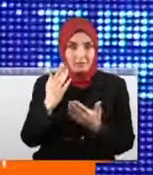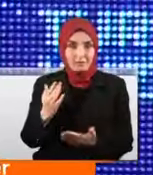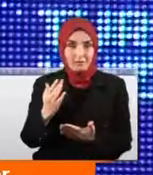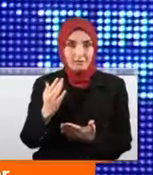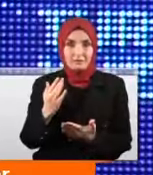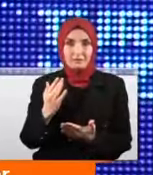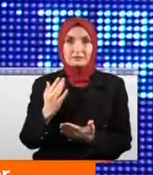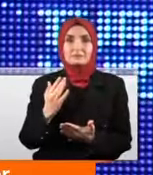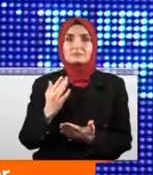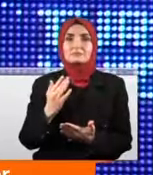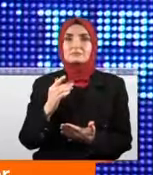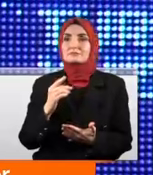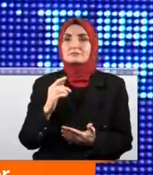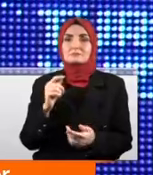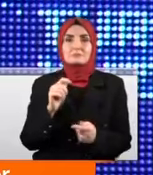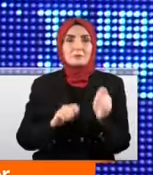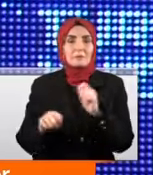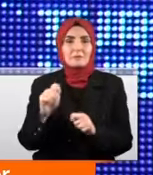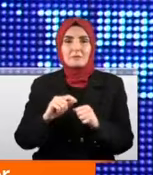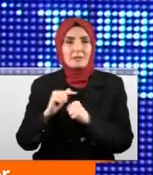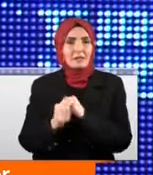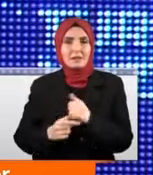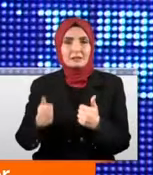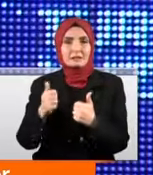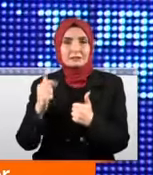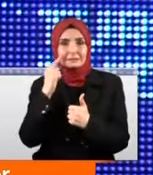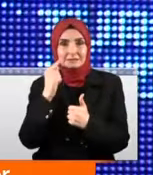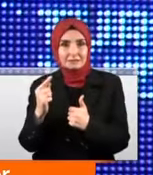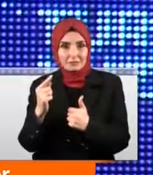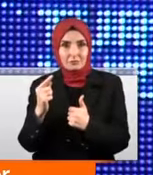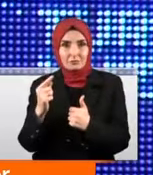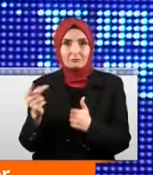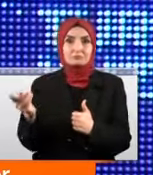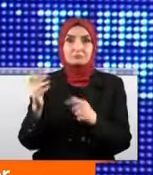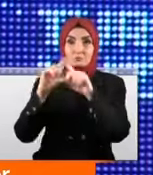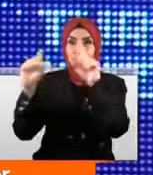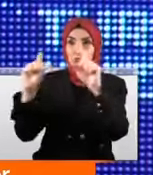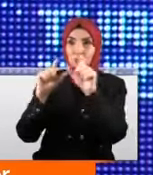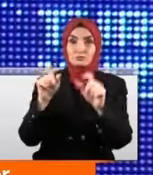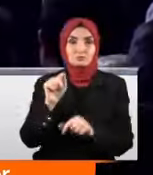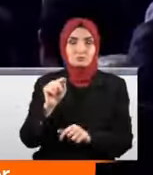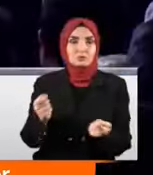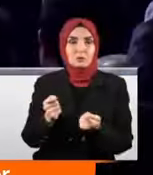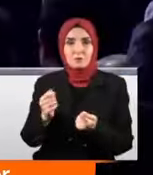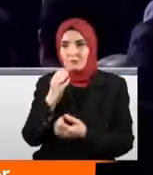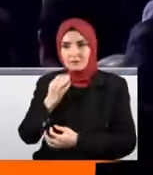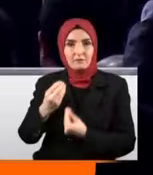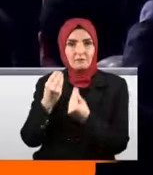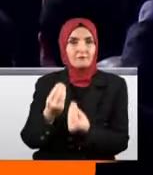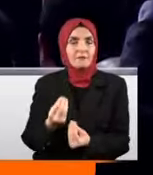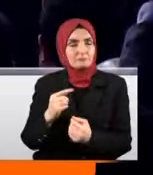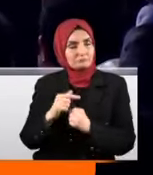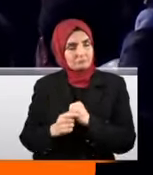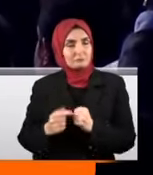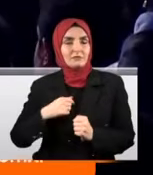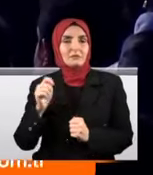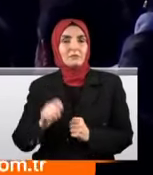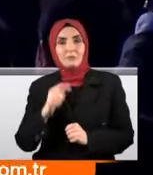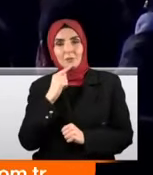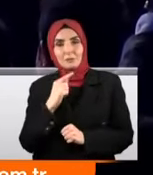bu süreçte sizlerin emrinde olduğunu özellikle vurgulamak istiyorum. Cumhurbaşkanı Erdoğan,